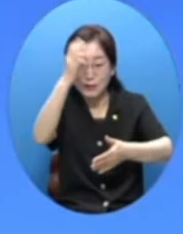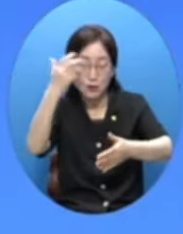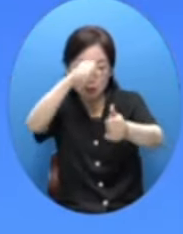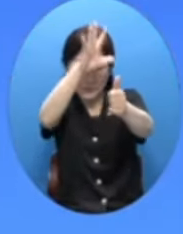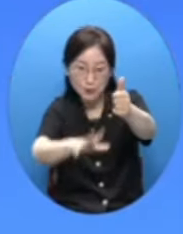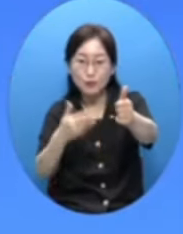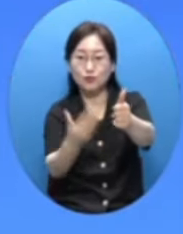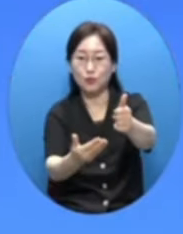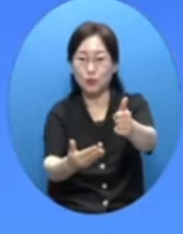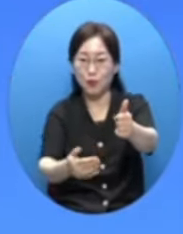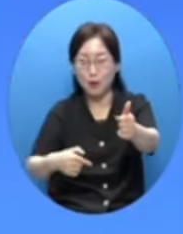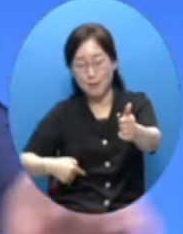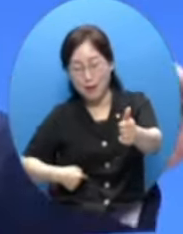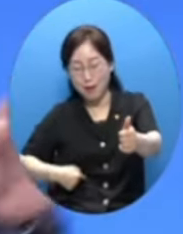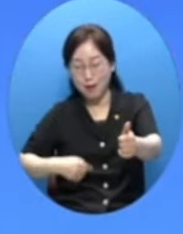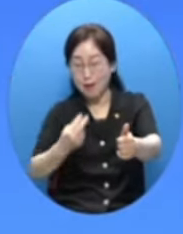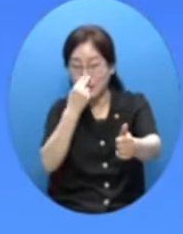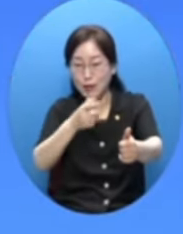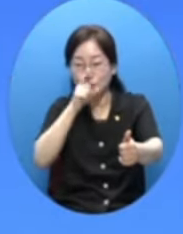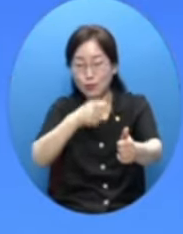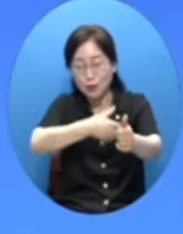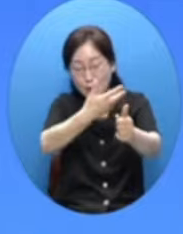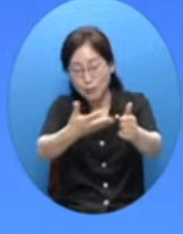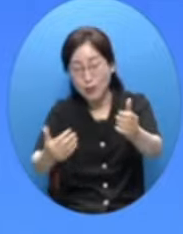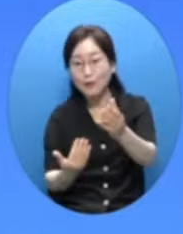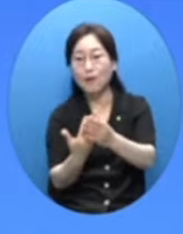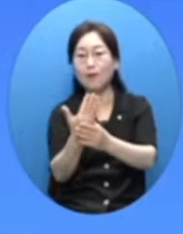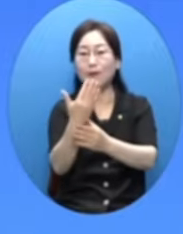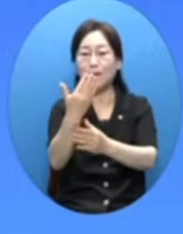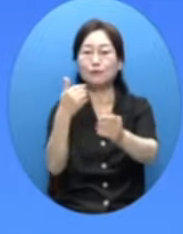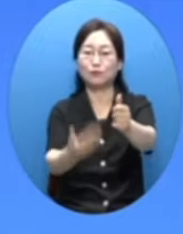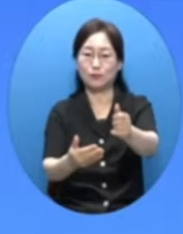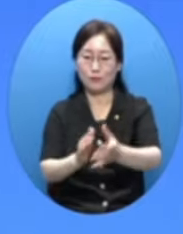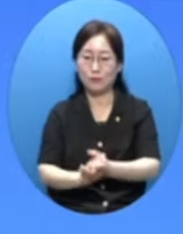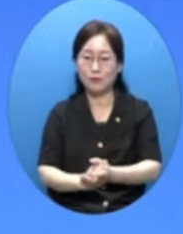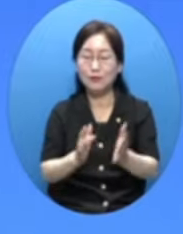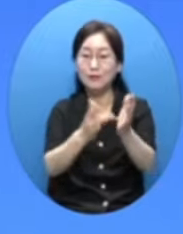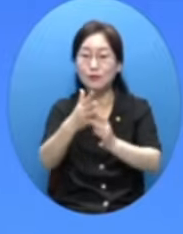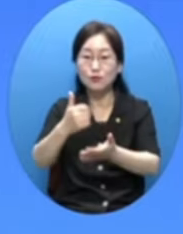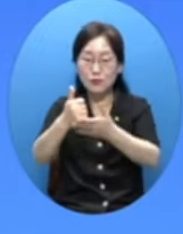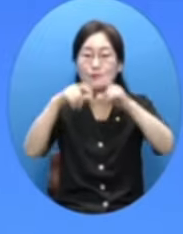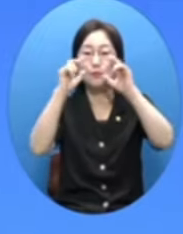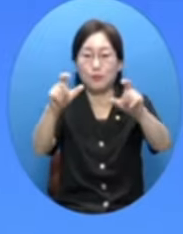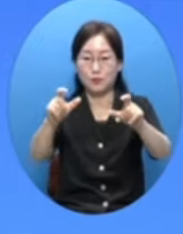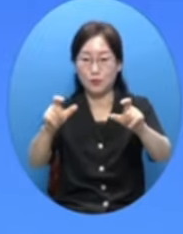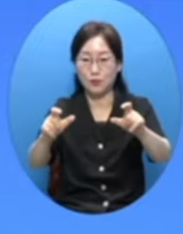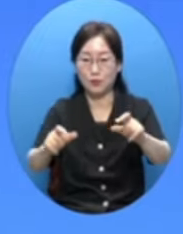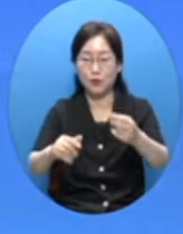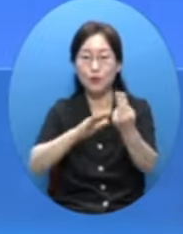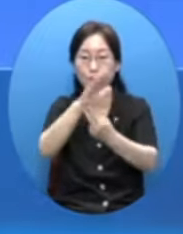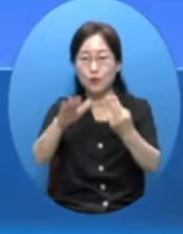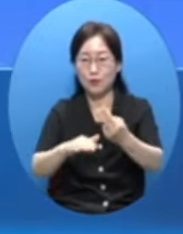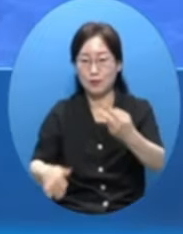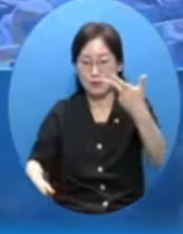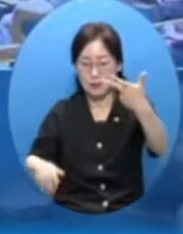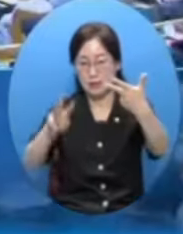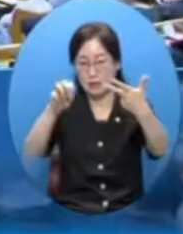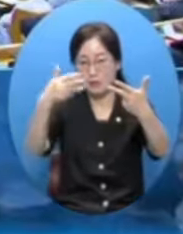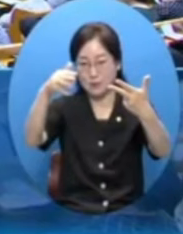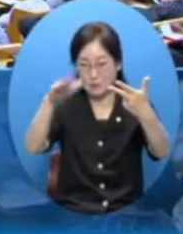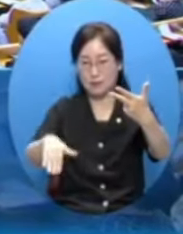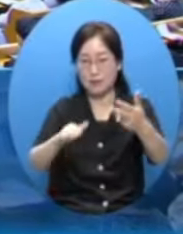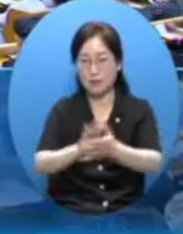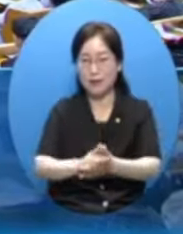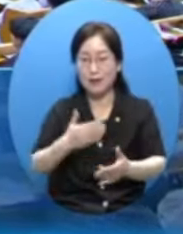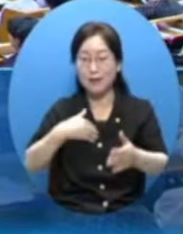것입니다. 그 배에서 생수의 강이 흐르나게 만들어 주시는 것입니다. 예수님께서 선포하셨습니다. 요한복음 7장 38절